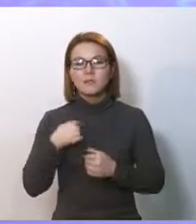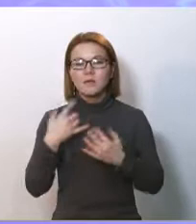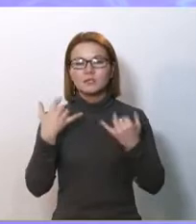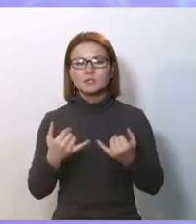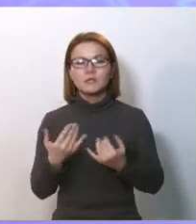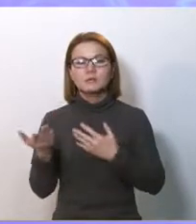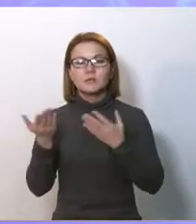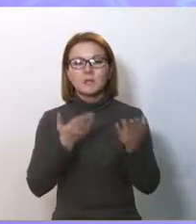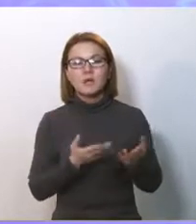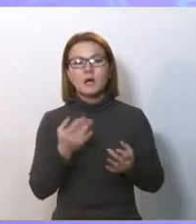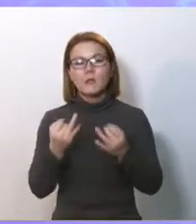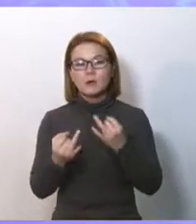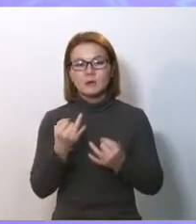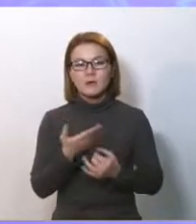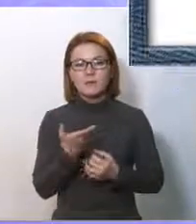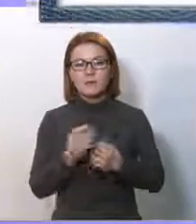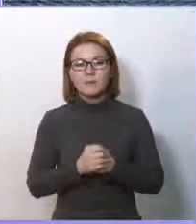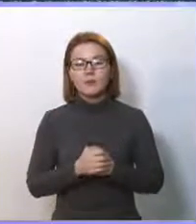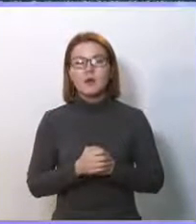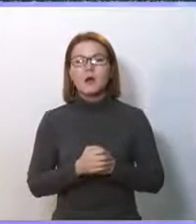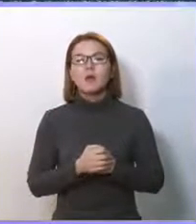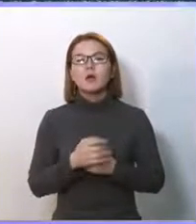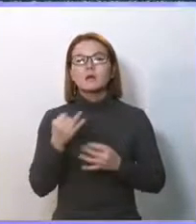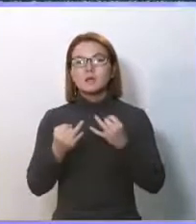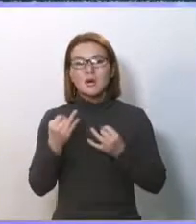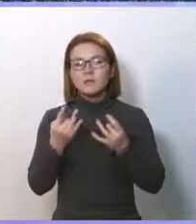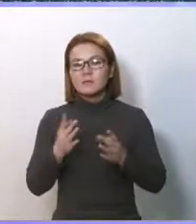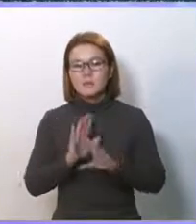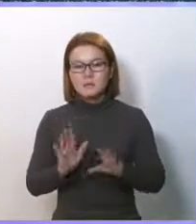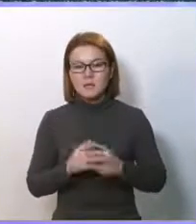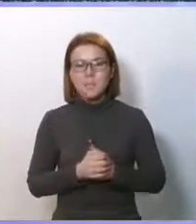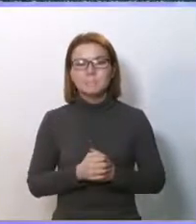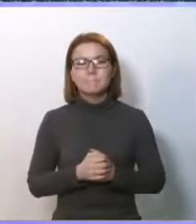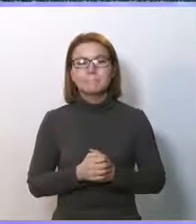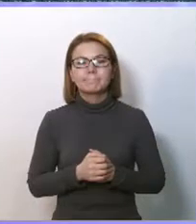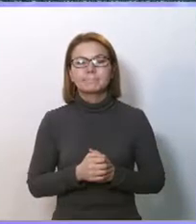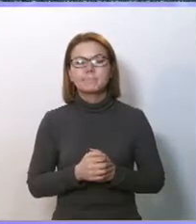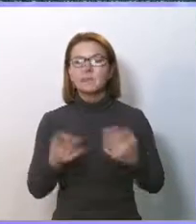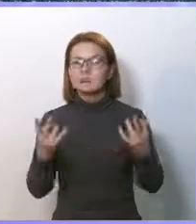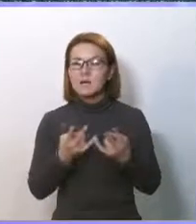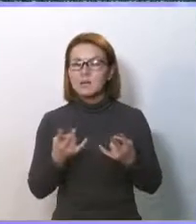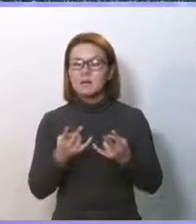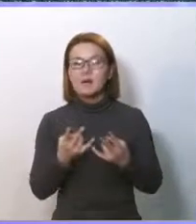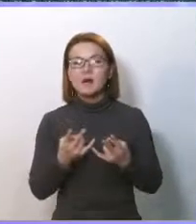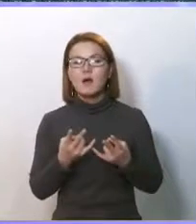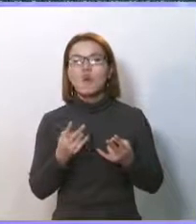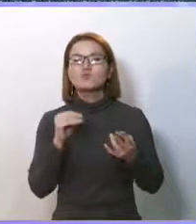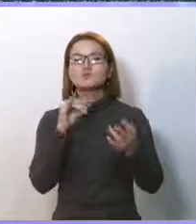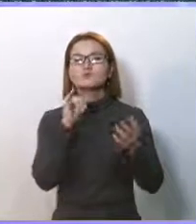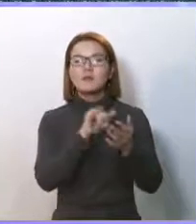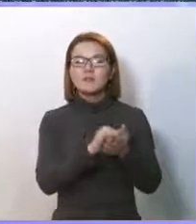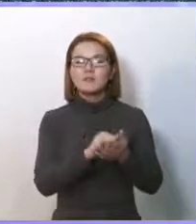сейчас предлагаю поиграть вам, но игра непростая. Надо